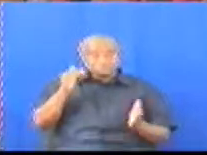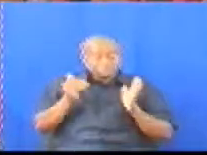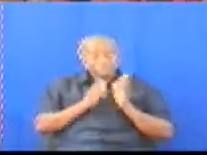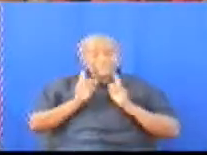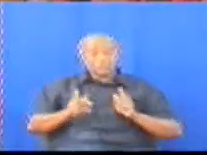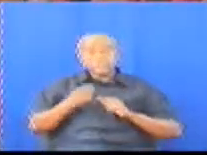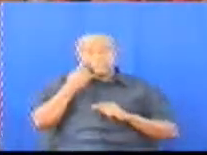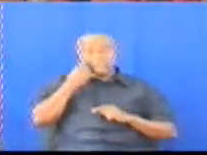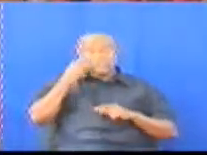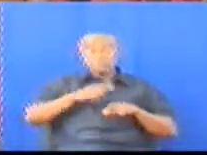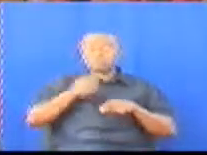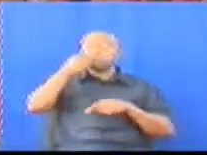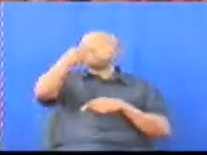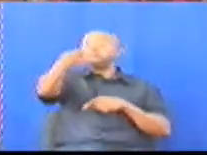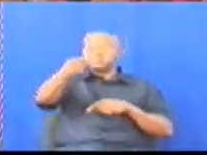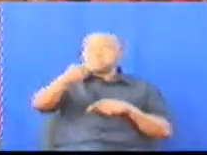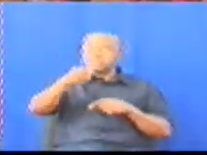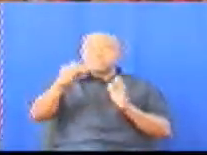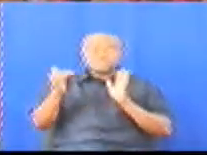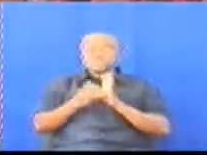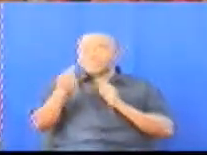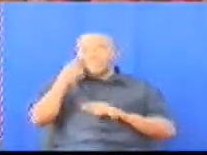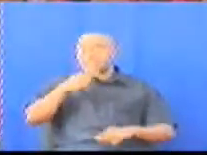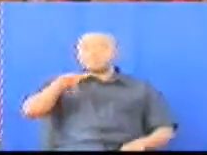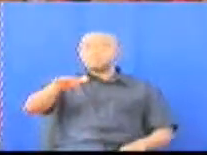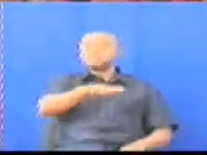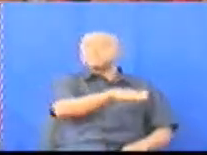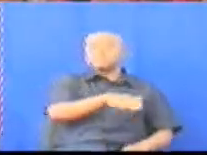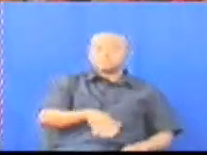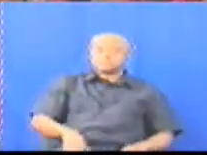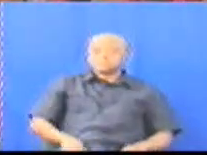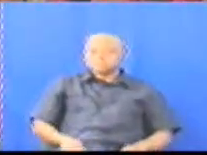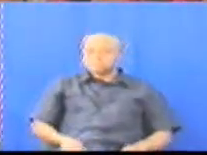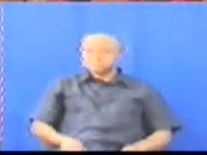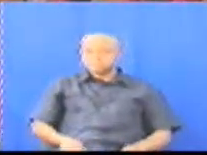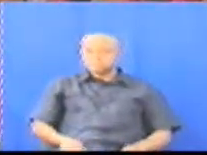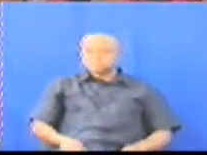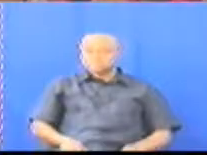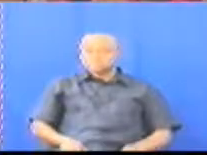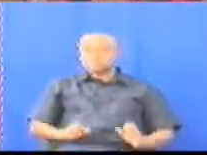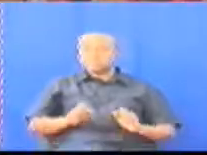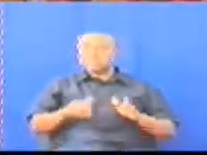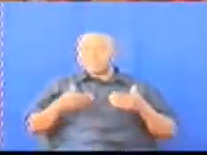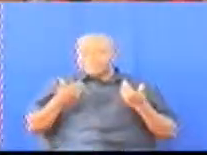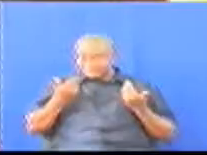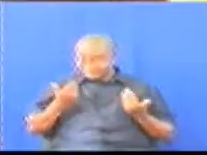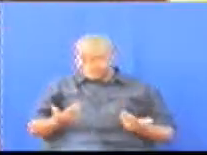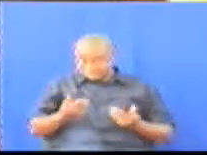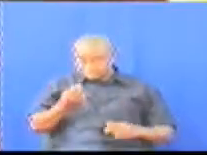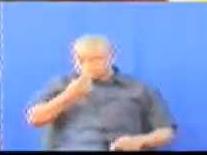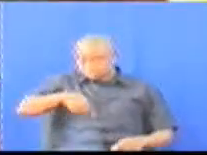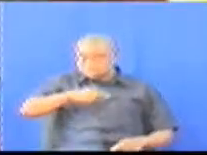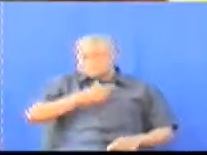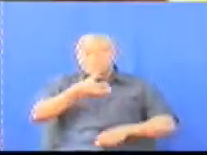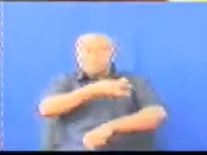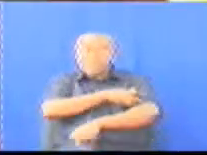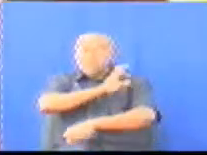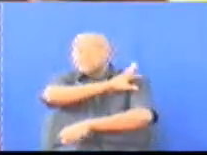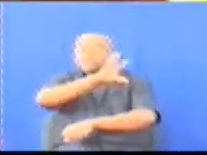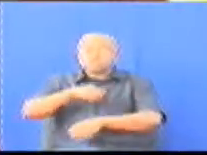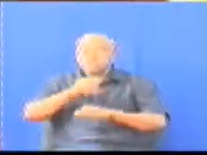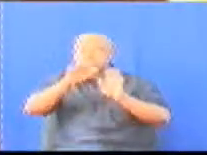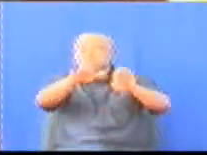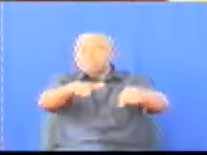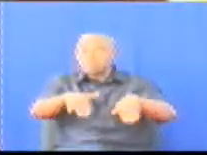haziangalii mazingira. Na hatupaswi kutunga sheria zinazoangalia sasa. Sasa tuna surrender powers za bunge